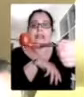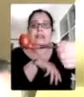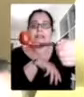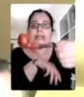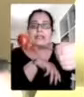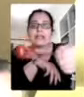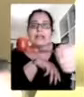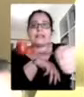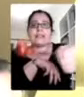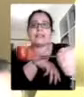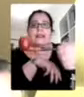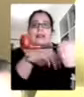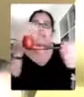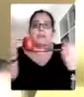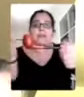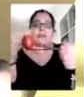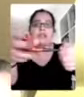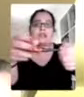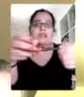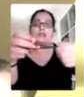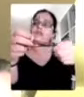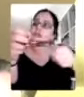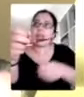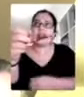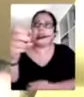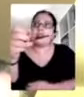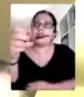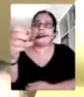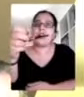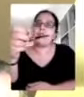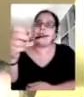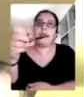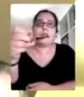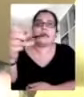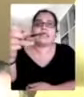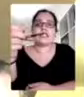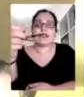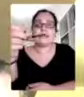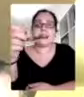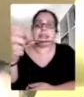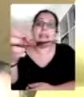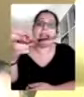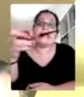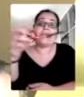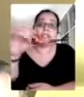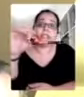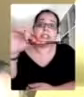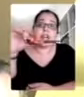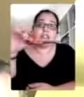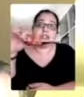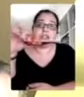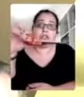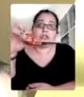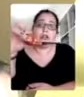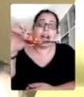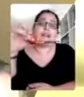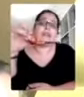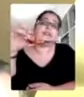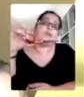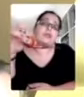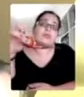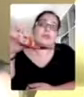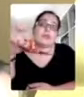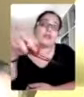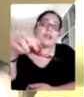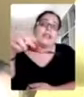pipoları ilk andan itibaren içmeye başlıyorsunuz. Güzel, içimi güzel ama böyle muhteşem değil. İçtikçe açılıyor. Hani